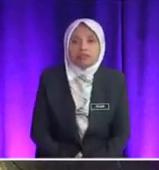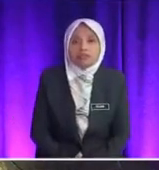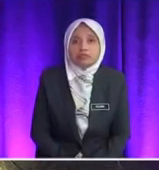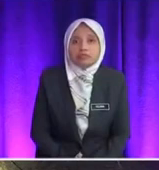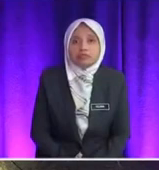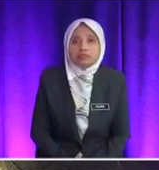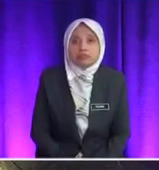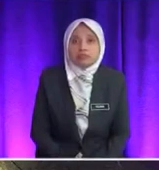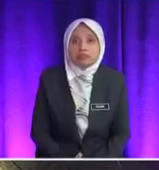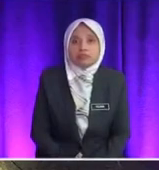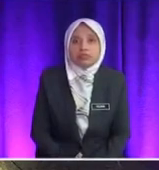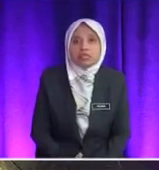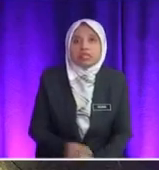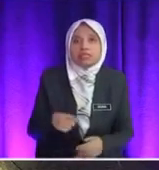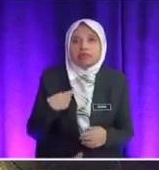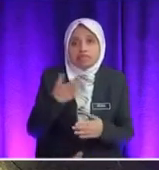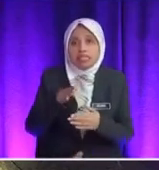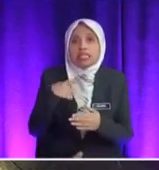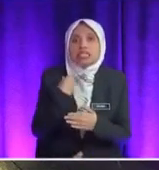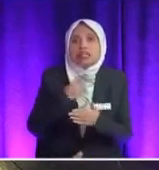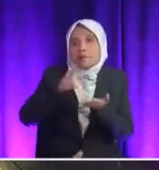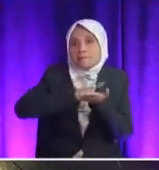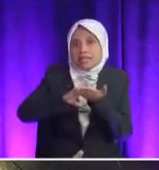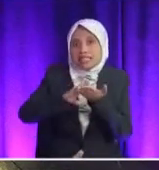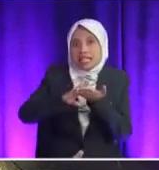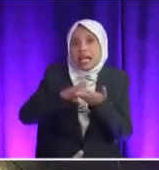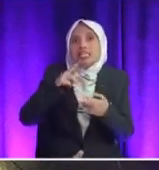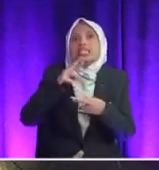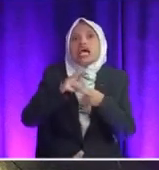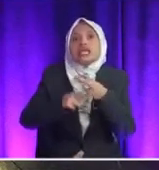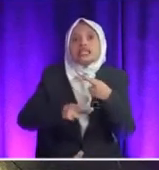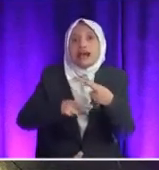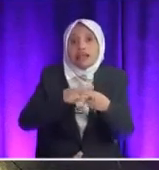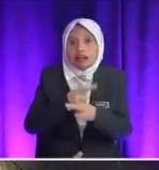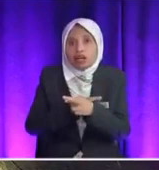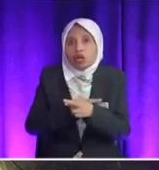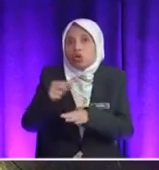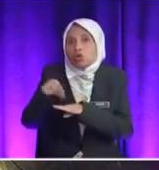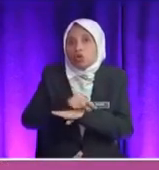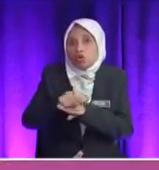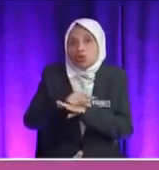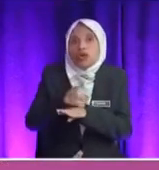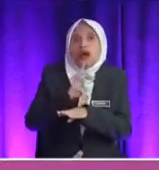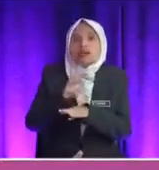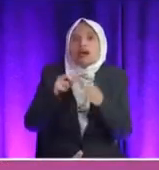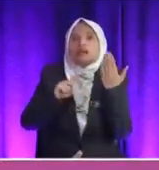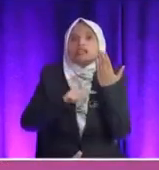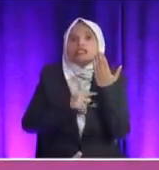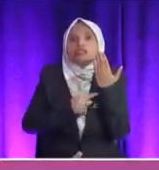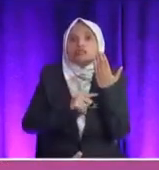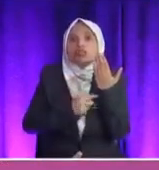hal yang kita bersihkan saya menggunakan air kembali bye